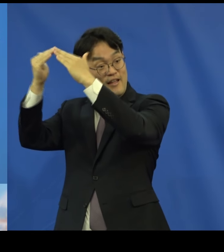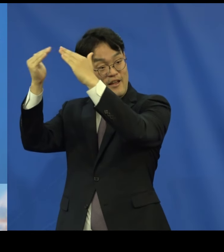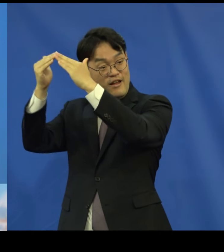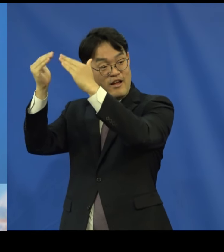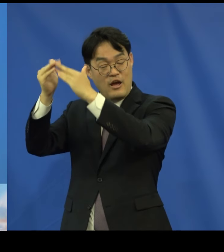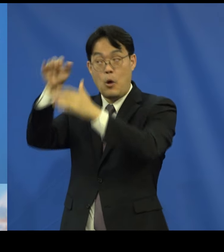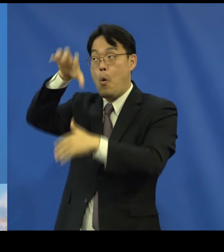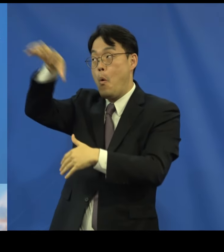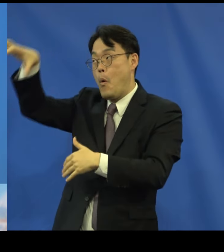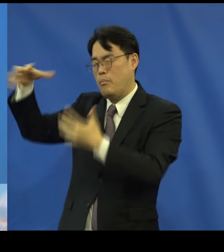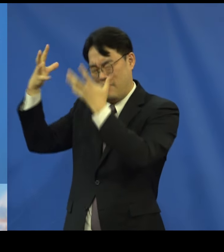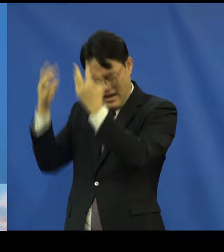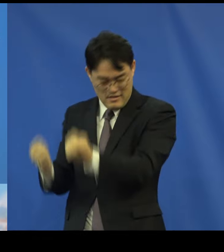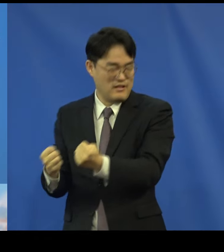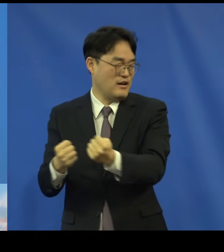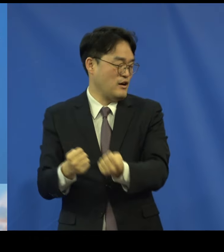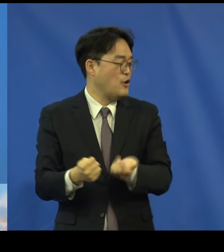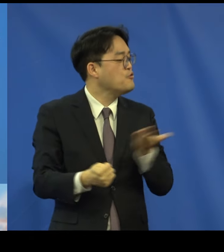거처를 예비하러 간다.